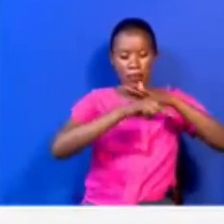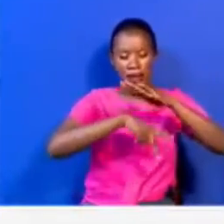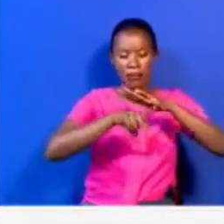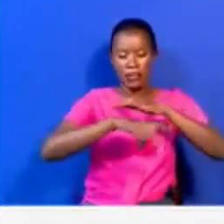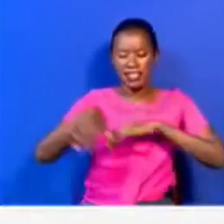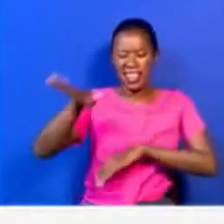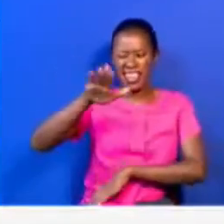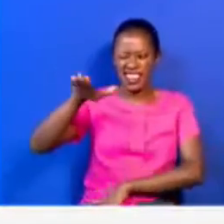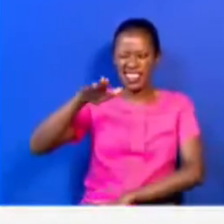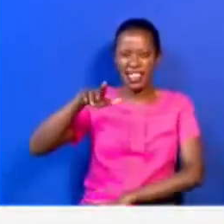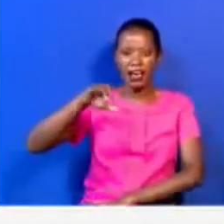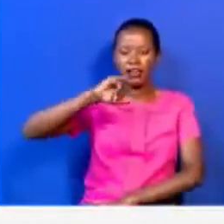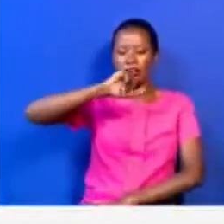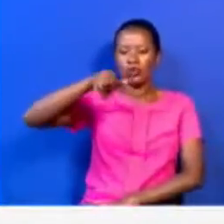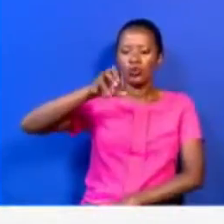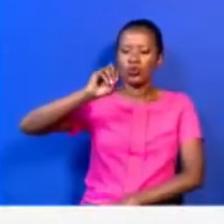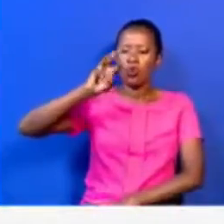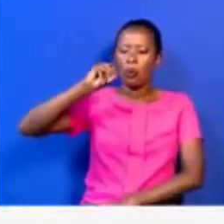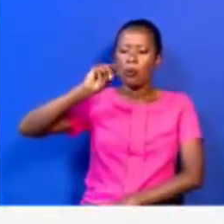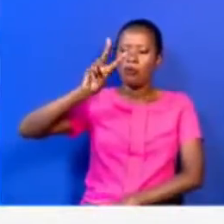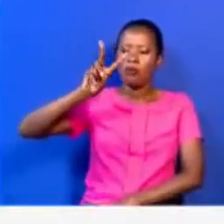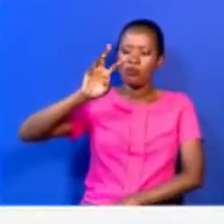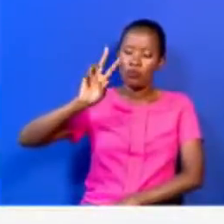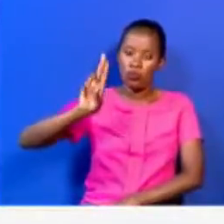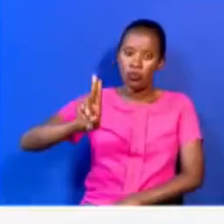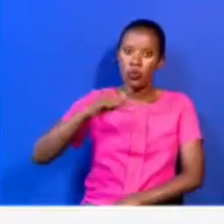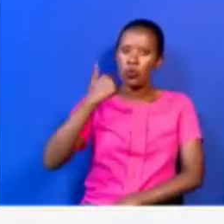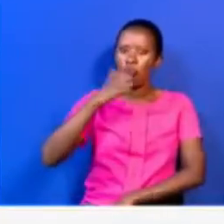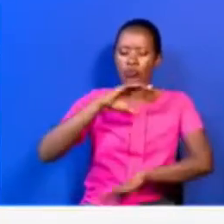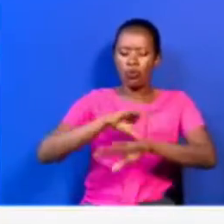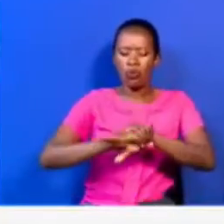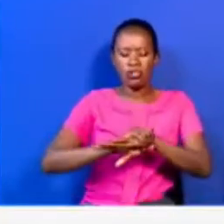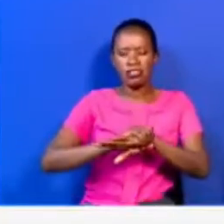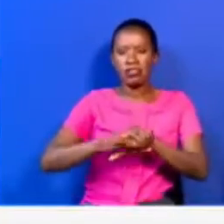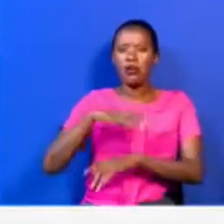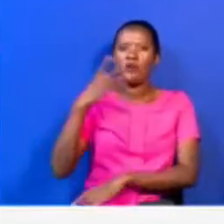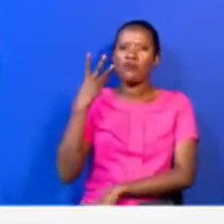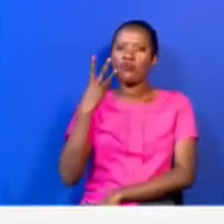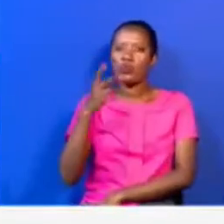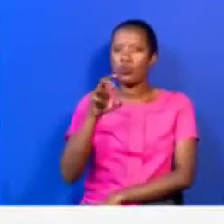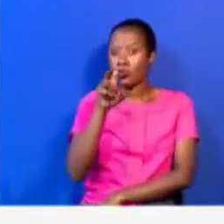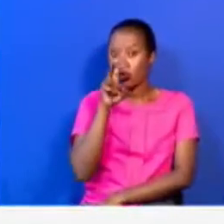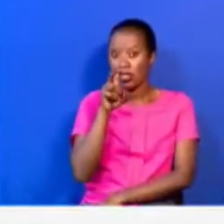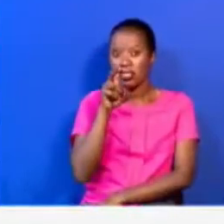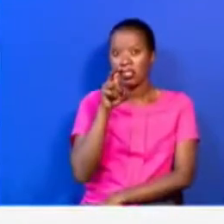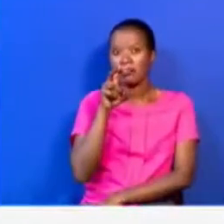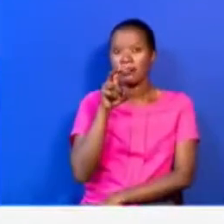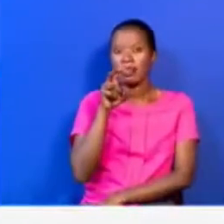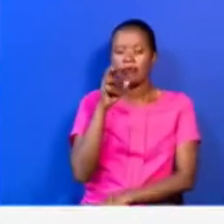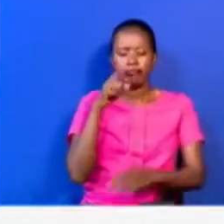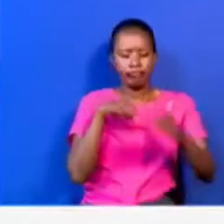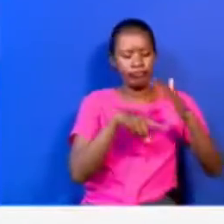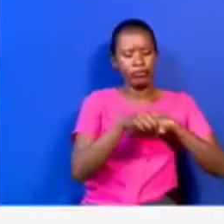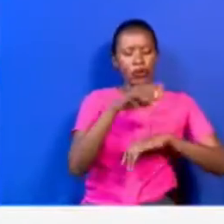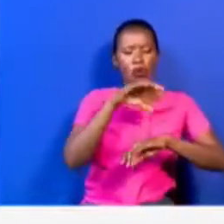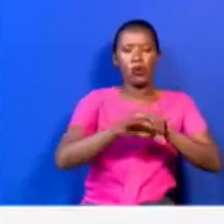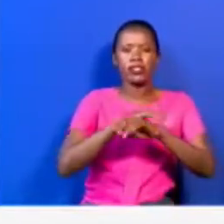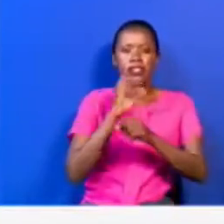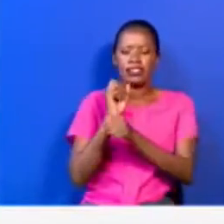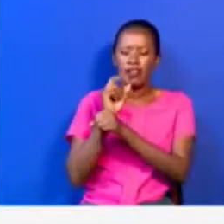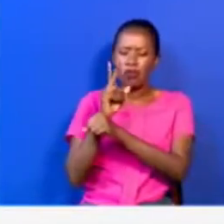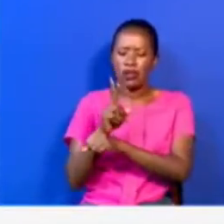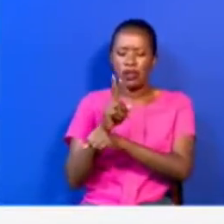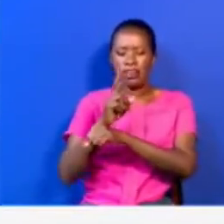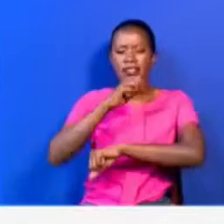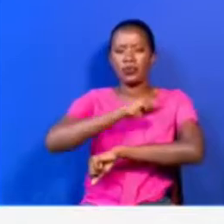Jomvu alikuwa gura alama 420 huku akiibuka kidedea katika kaunti ya Mombasa na kuitwa katika shule ya upili ya kitaifa